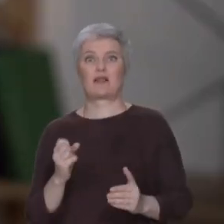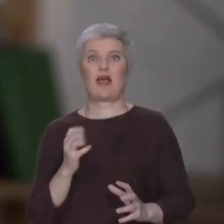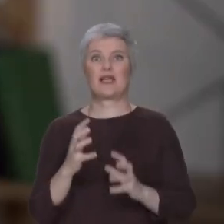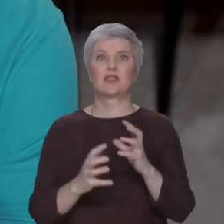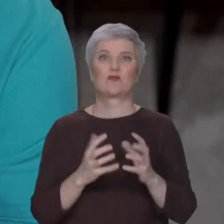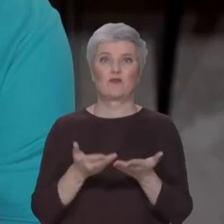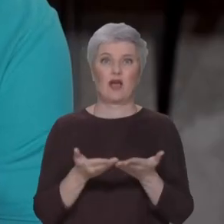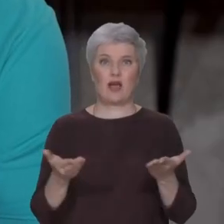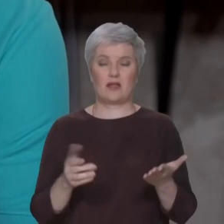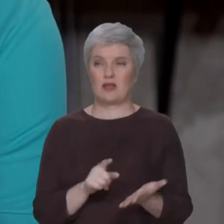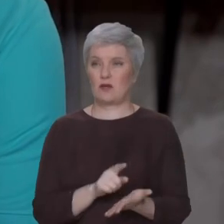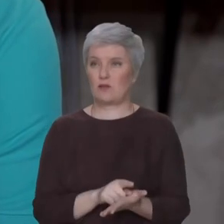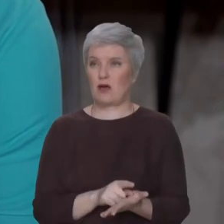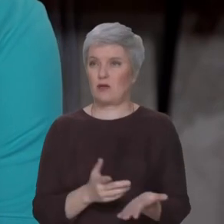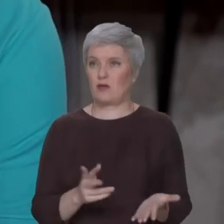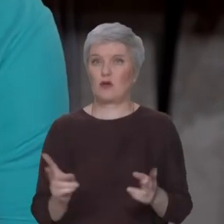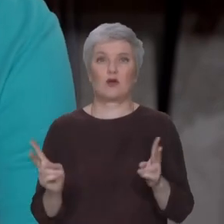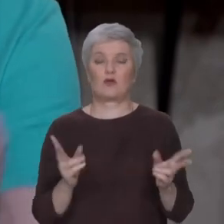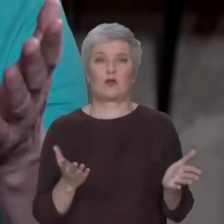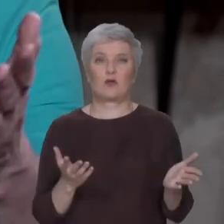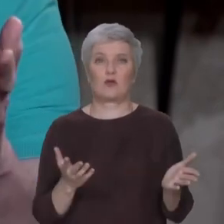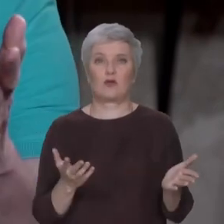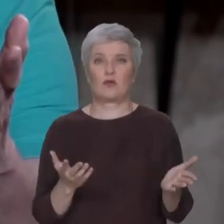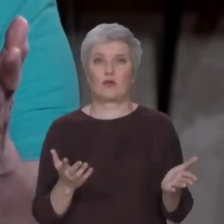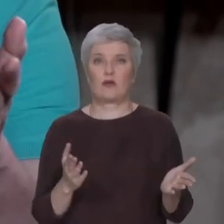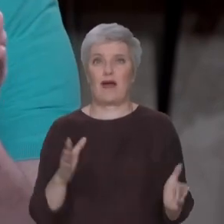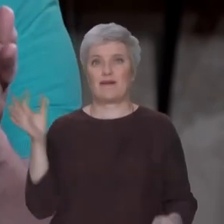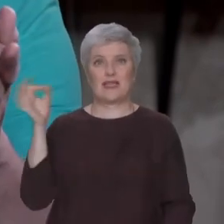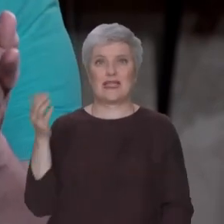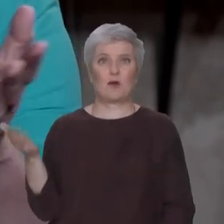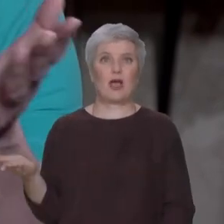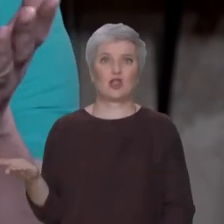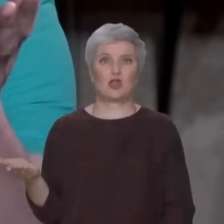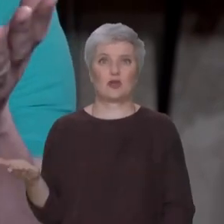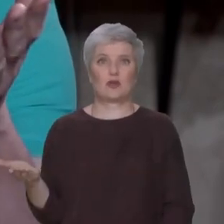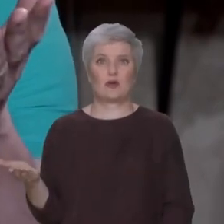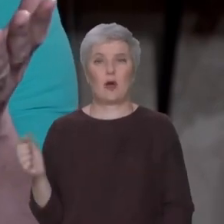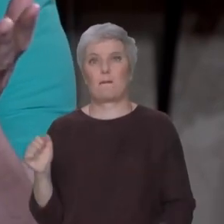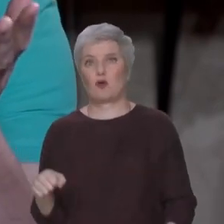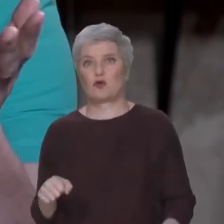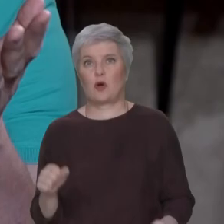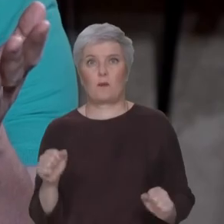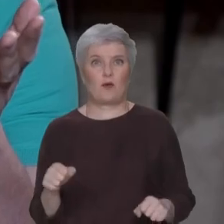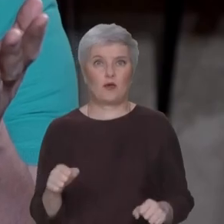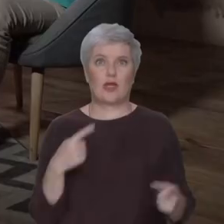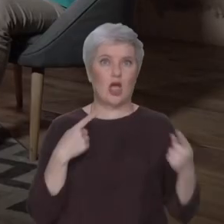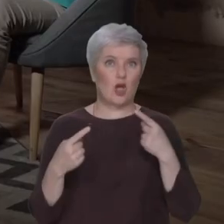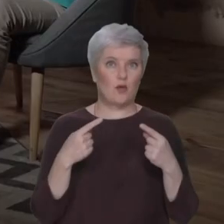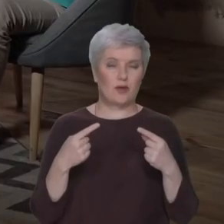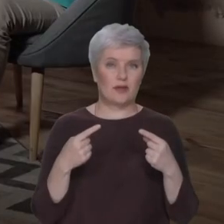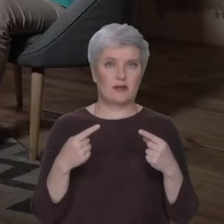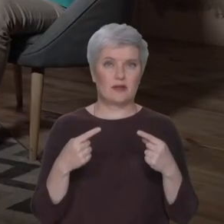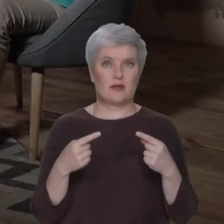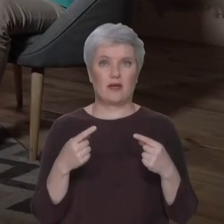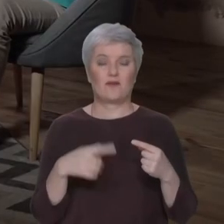арені має, мабуть, не знаю хто, там в Німеччині може. Можна з ними говорити. І вони